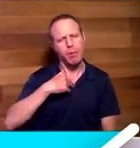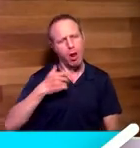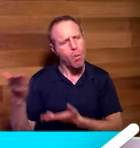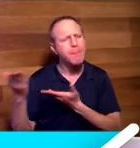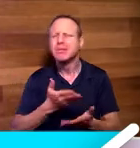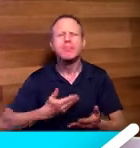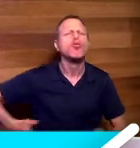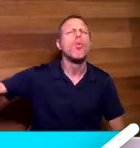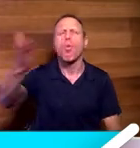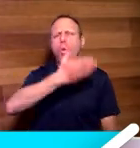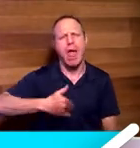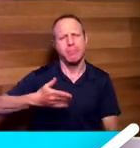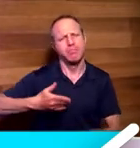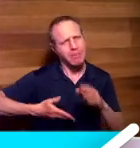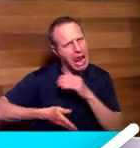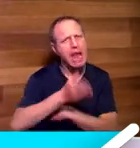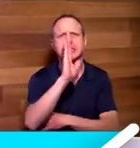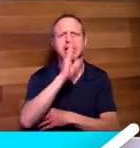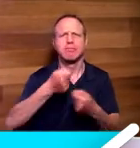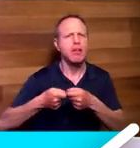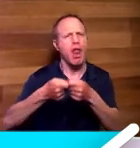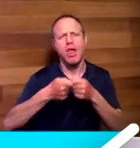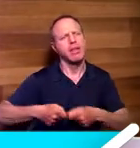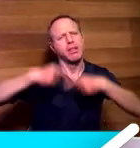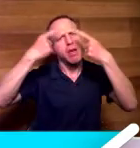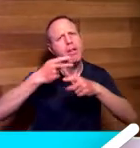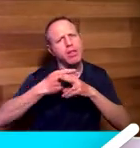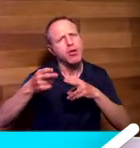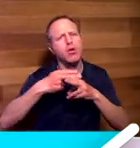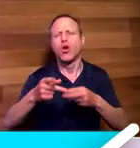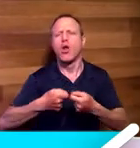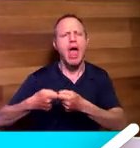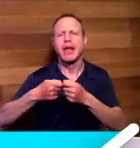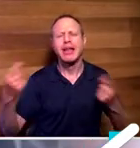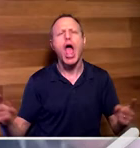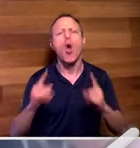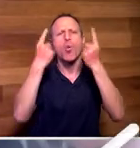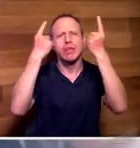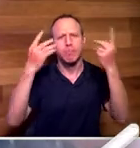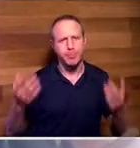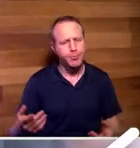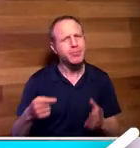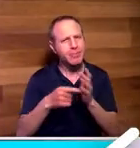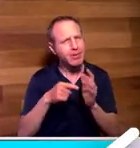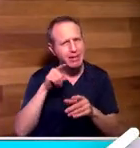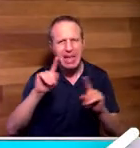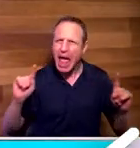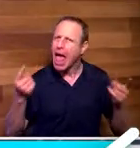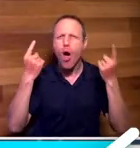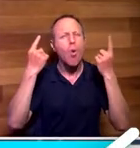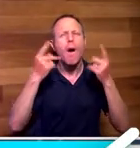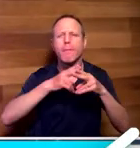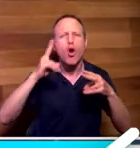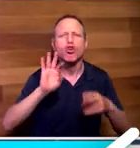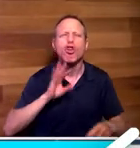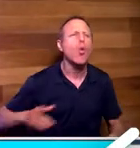את כולם לצאת ולארגן את הימי ניקיונות, ולארגן אירועים, כי זה אירוע של, זה פרויקט